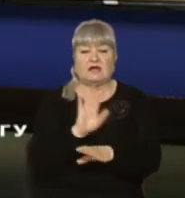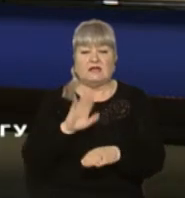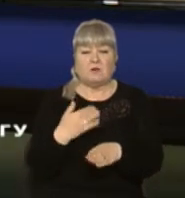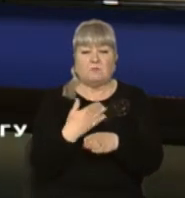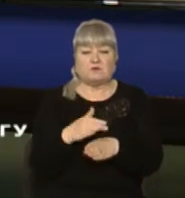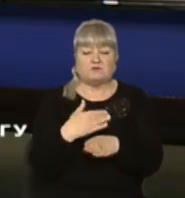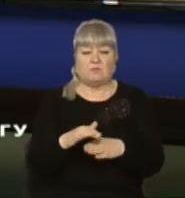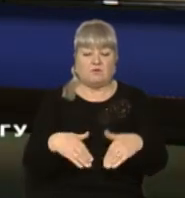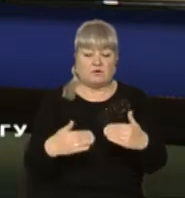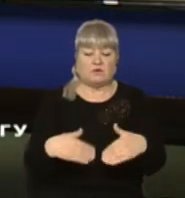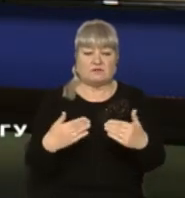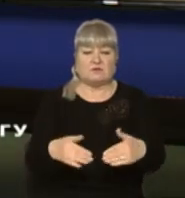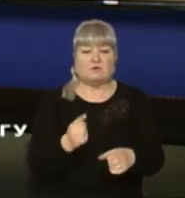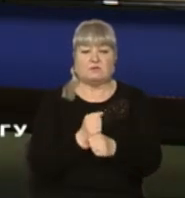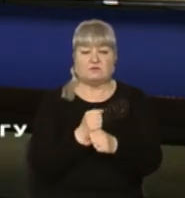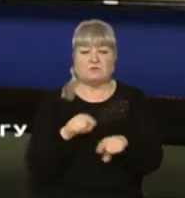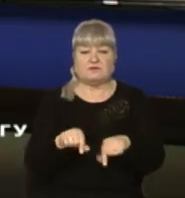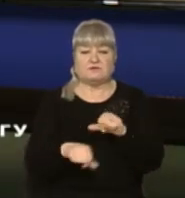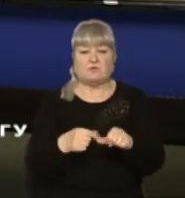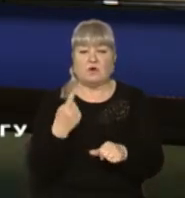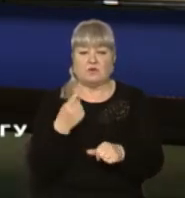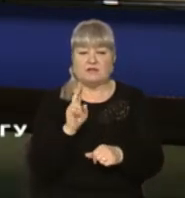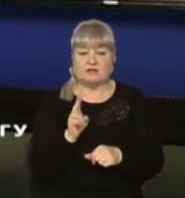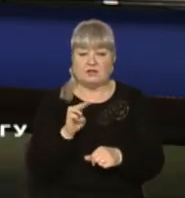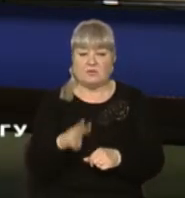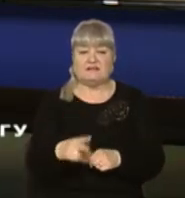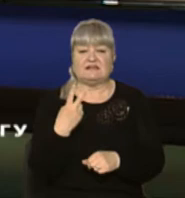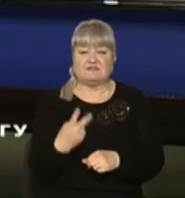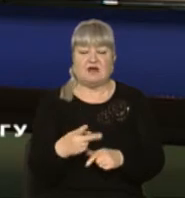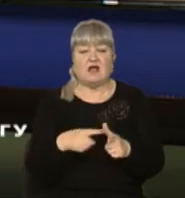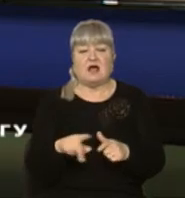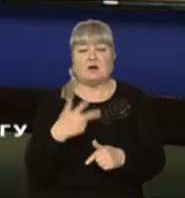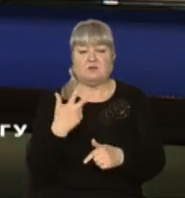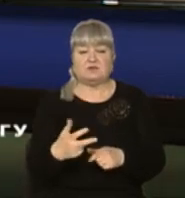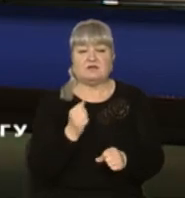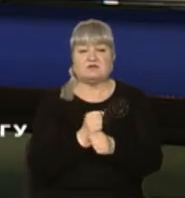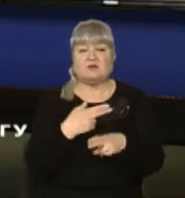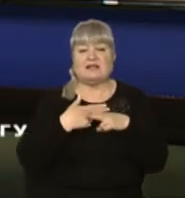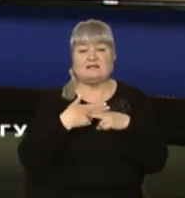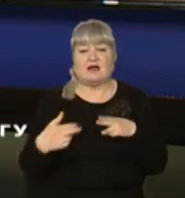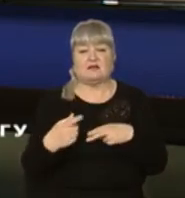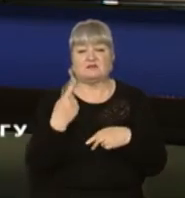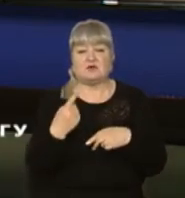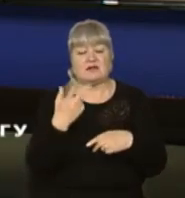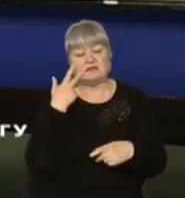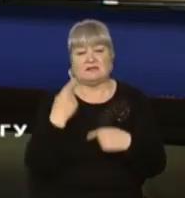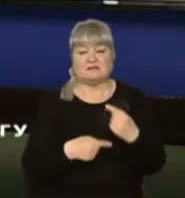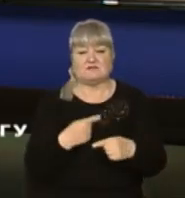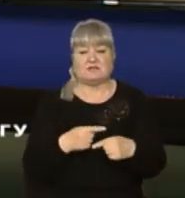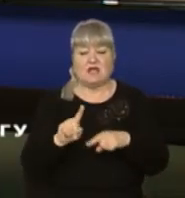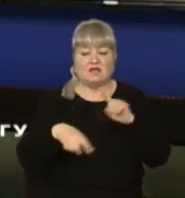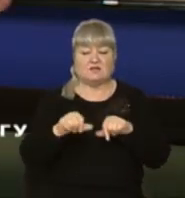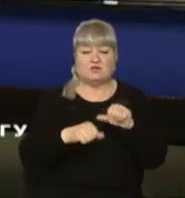поступово, крок за кроком, але зробили в цьому році, скажімо, 1 кілометр, 2 або 3, зробили якісно, раз і назавжди. Наступний рік